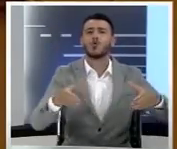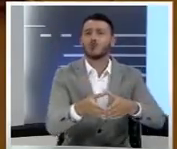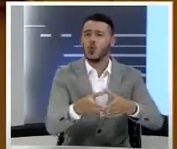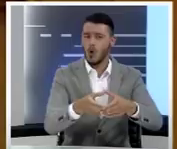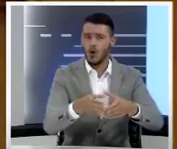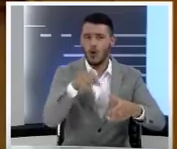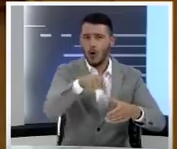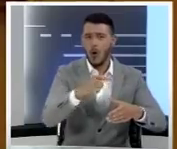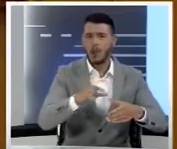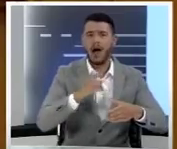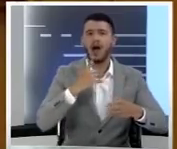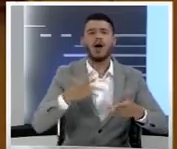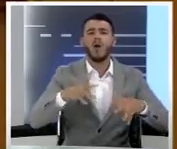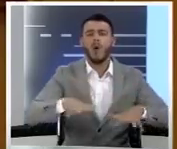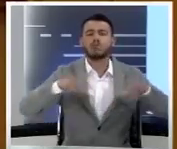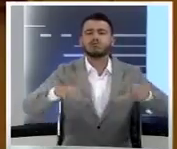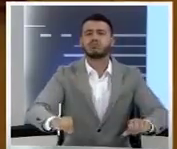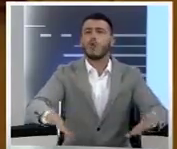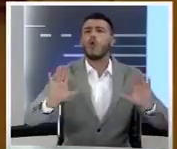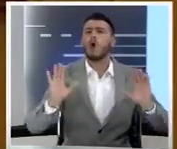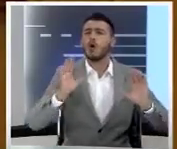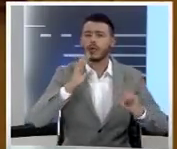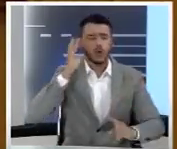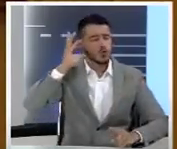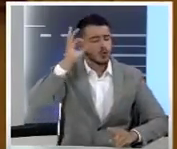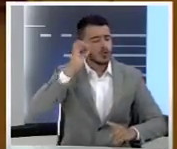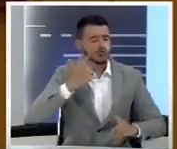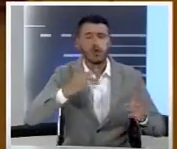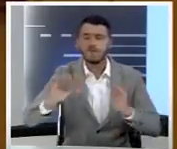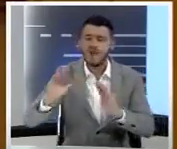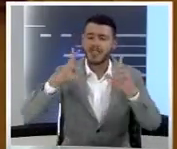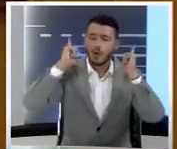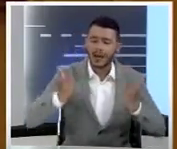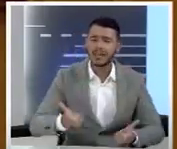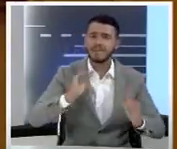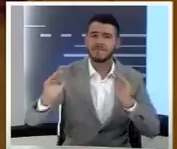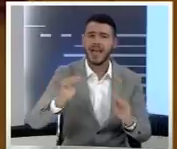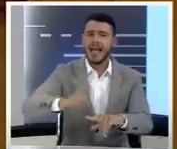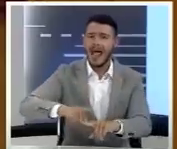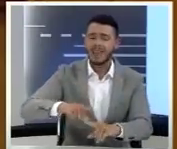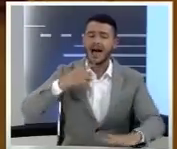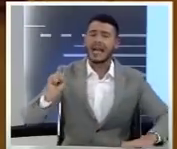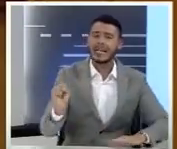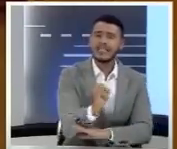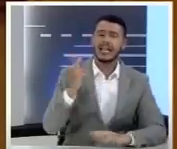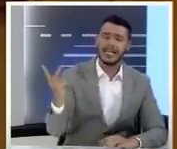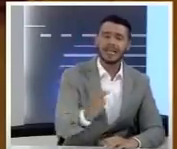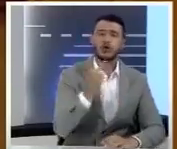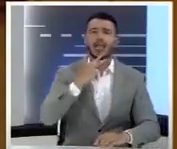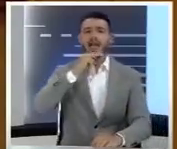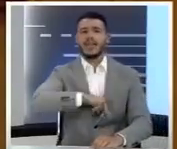στο σύστημα για ολόκληρη την Ευρώπη. Και αυτό είναι επίσης επίτευγμα όχι μόνο για την αριστερά, αλλά ευρύτερα για την κοινωνία μας.